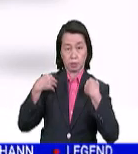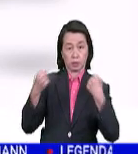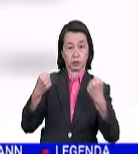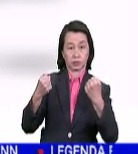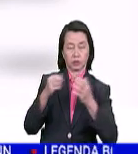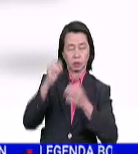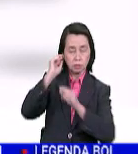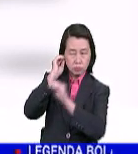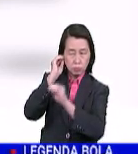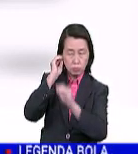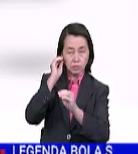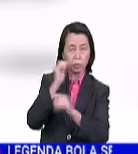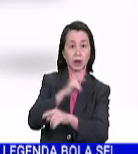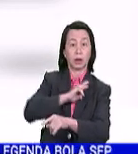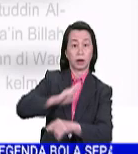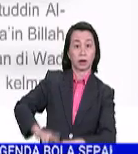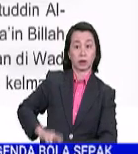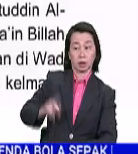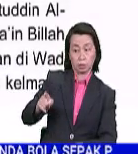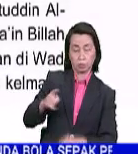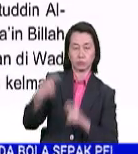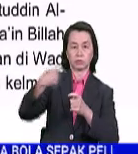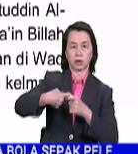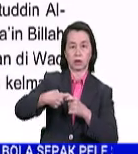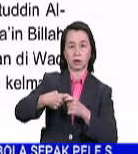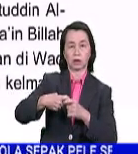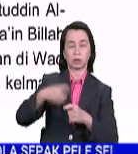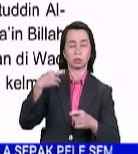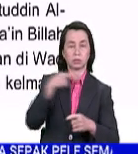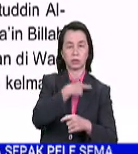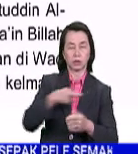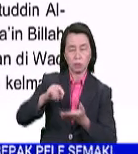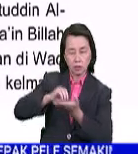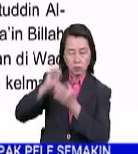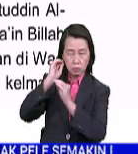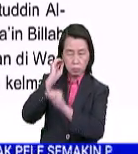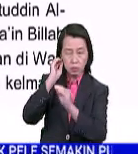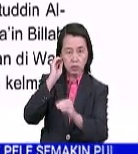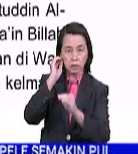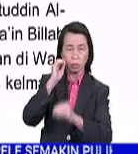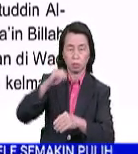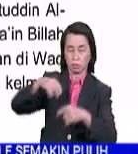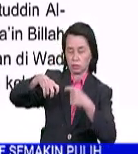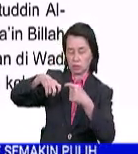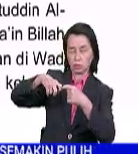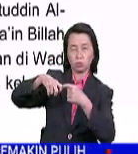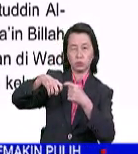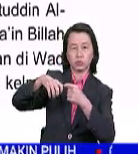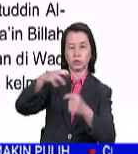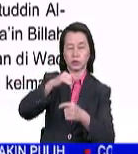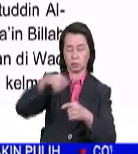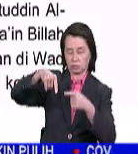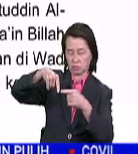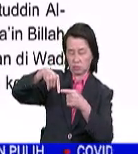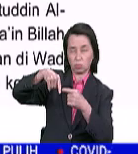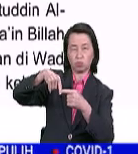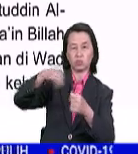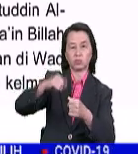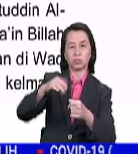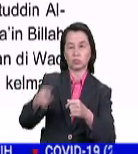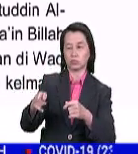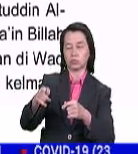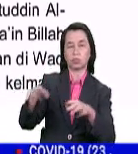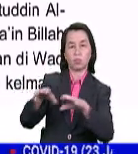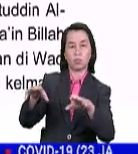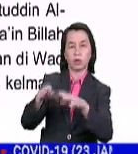dan rawatan susulan itu adalah berkaitan rawatan intervensi pada sendi-sendi lutut dan buku lali yang dijalani Seri